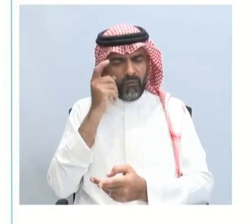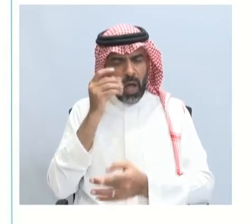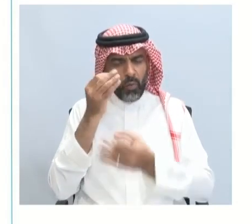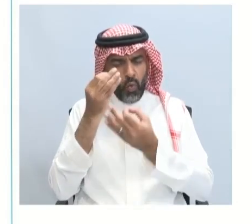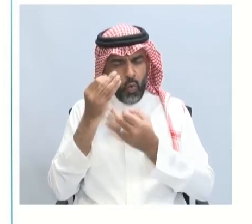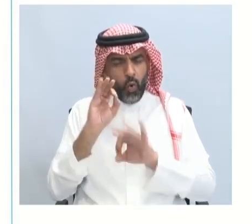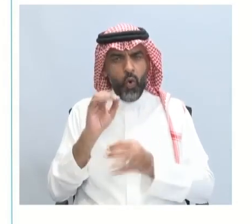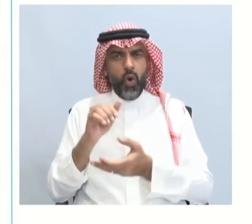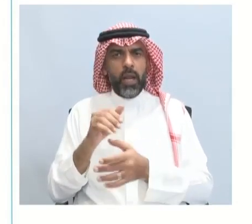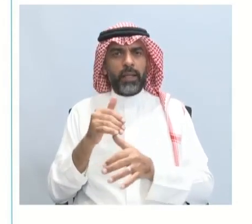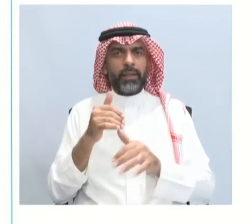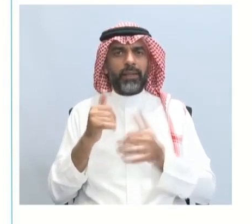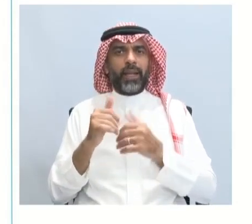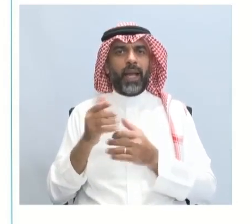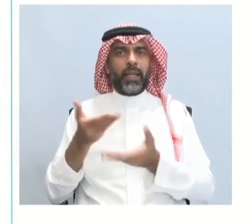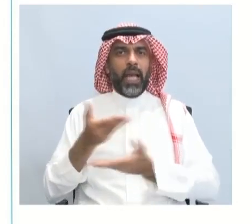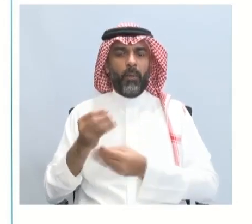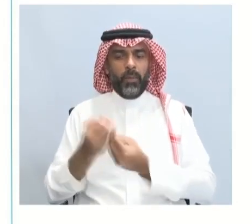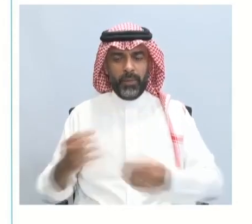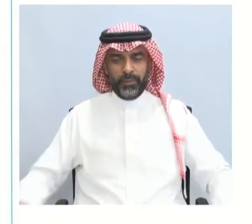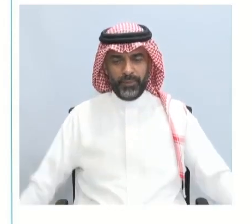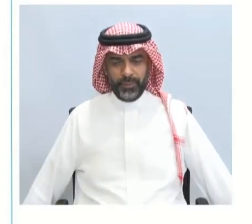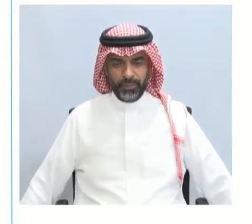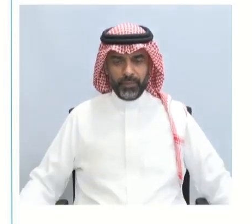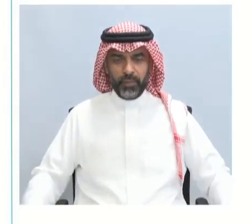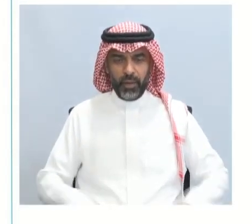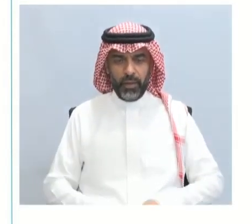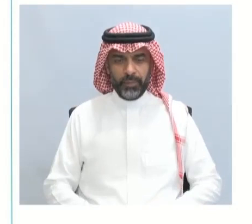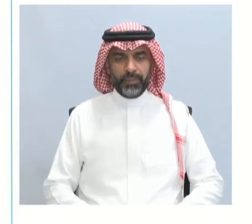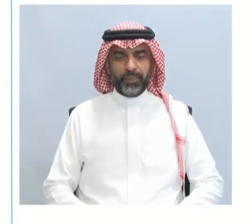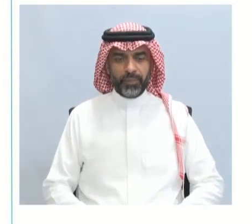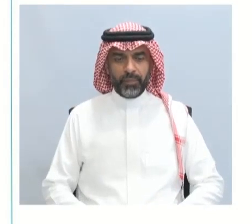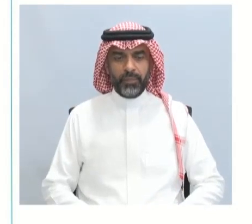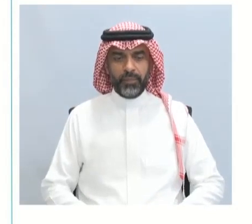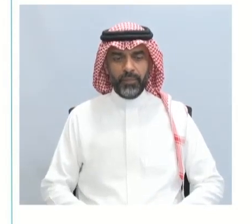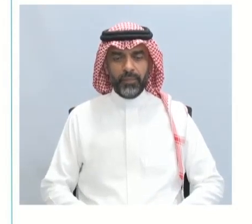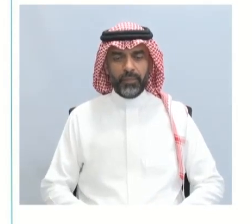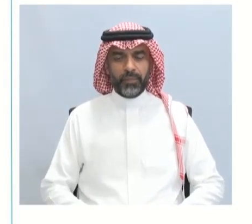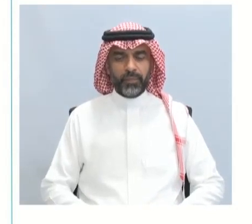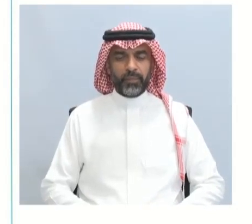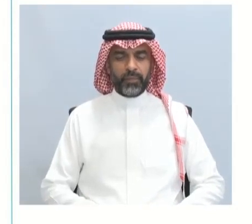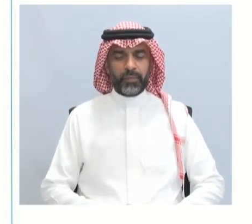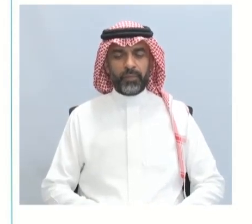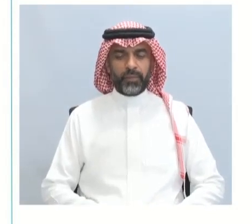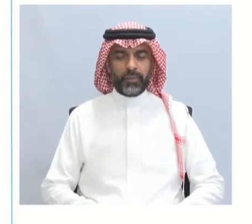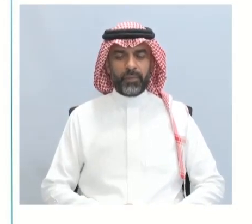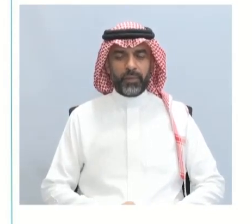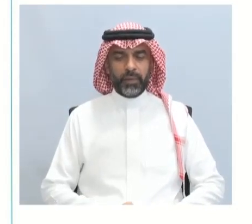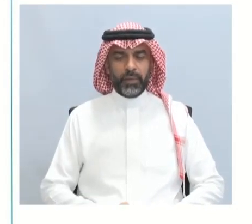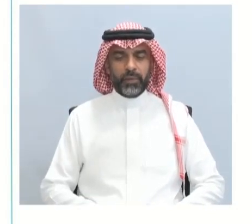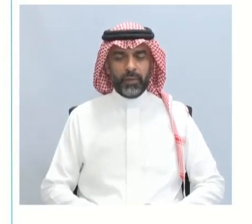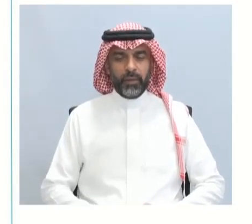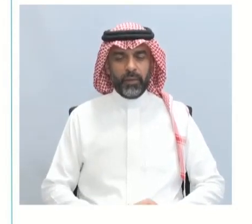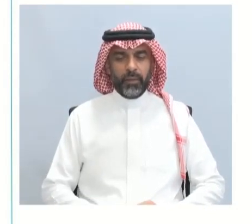تفضيلاته التعرف على اولويات المدير المباشر سواء بالمواضيع ام اليات العمل مثلا قد تكون